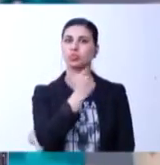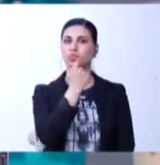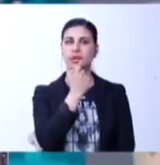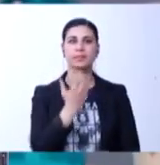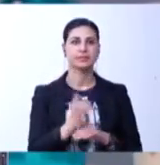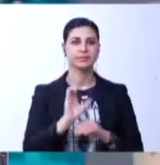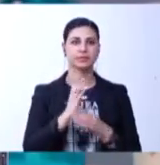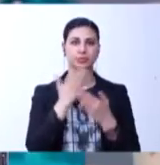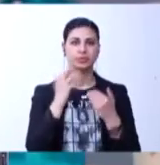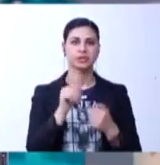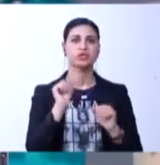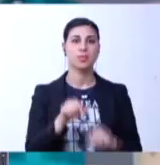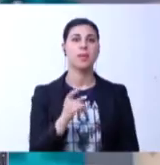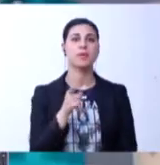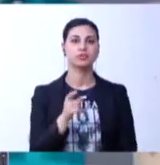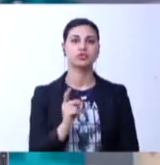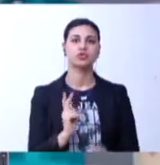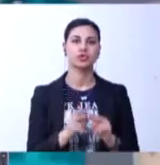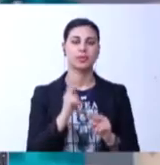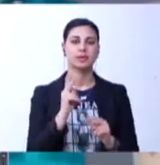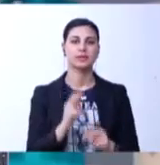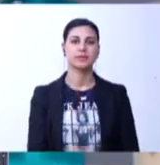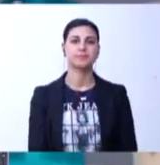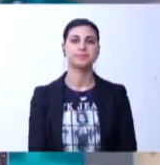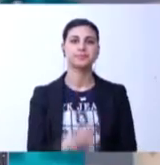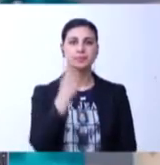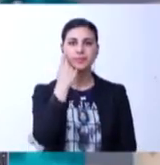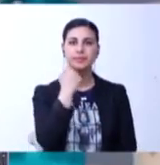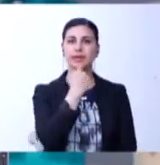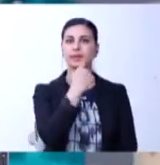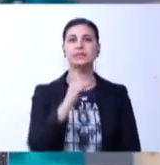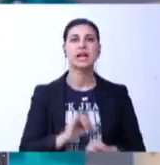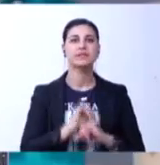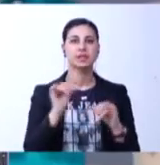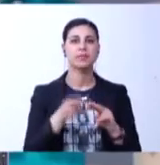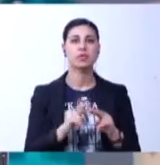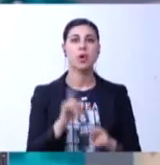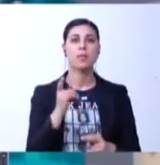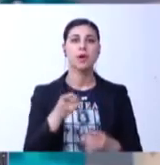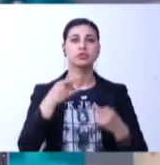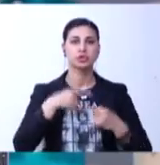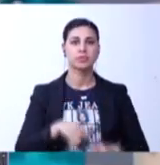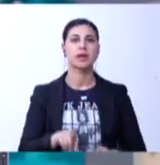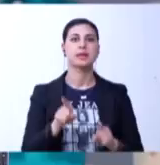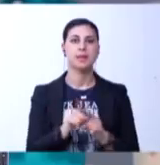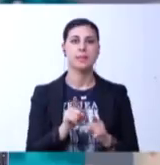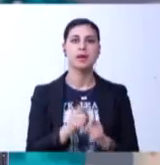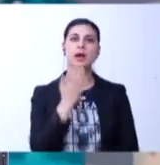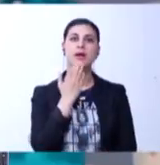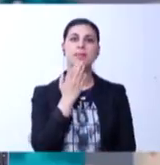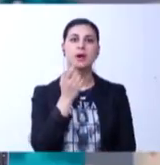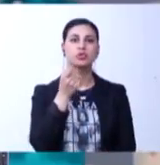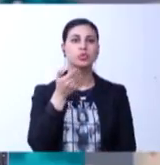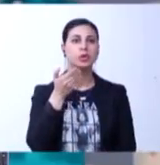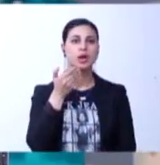კუნთები აღარ იტვირთება და შესაბამისად შეიძლება შეფერხდეს ყბის განვითარება, იმიტომ რომ ბავშვი ზოგადად იბადება რეტროგნათიით, ანუ ქვედა ყბა